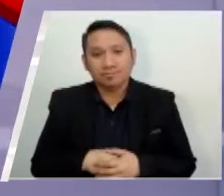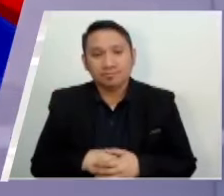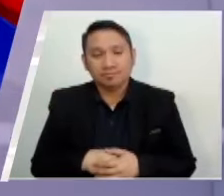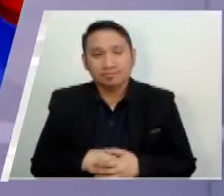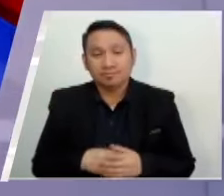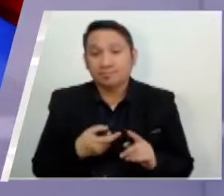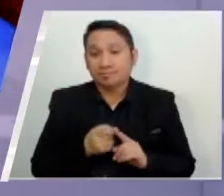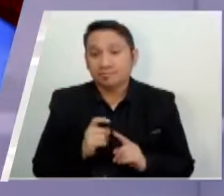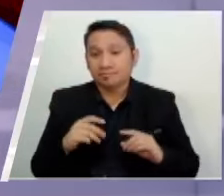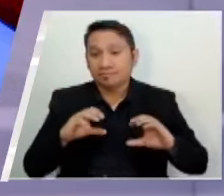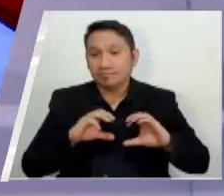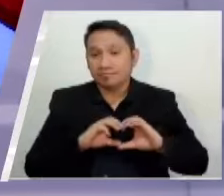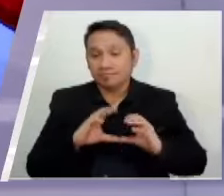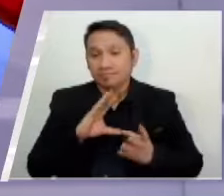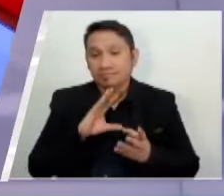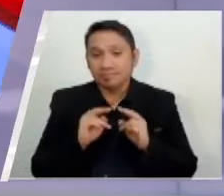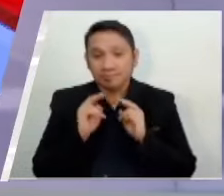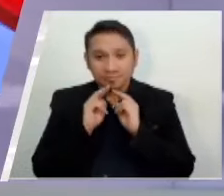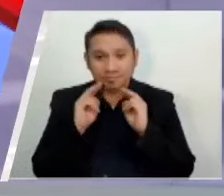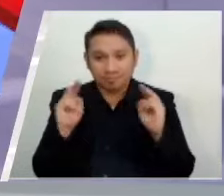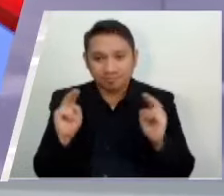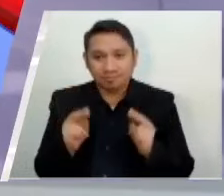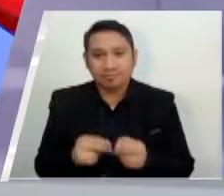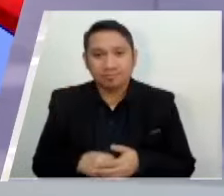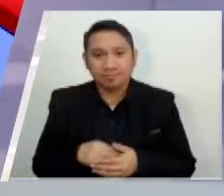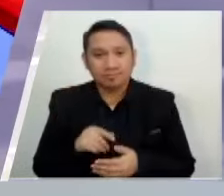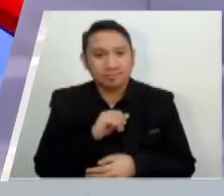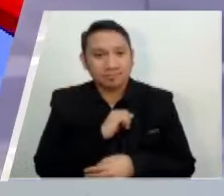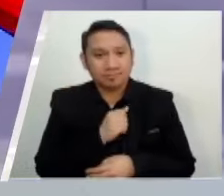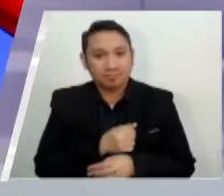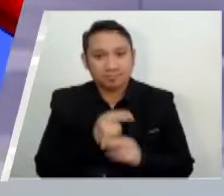GMA Integrated News, ang News Authority ng Pilipino,